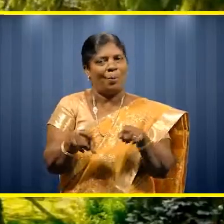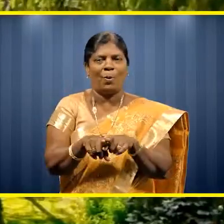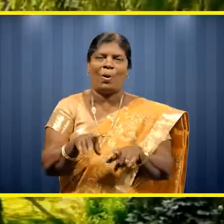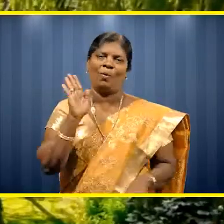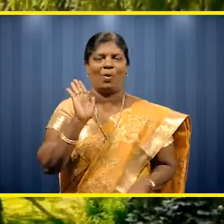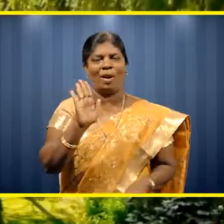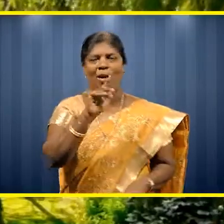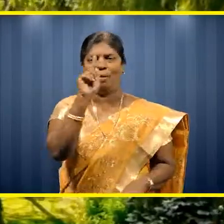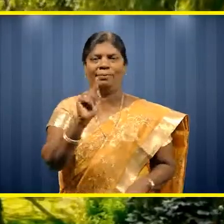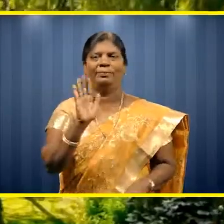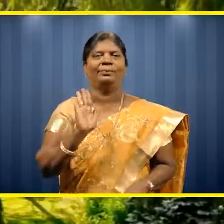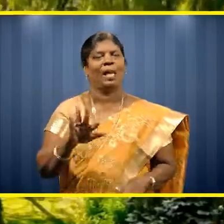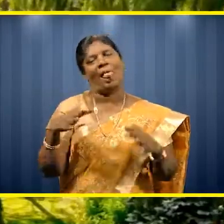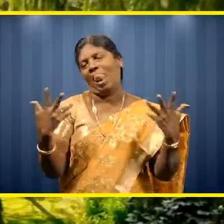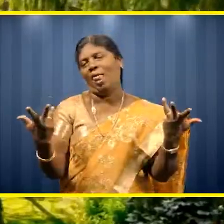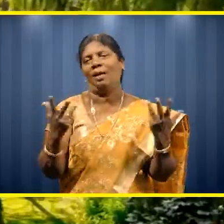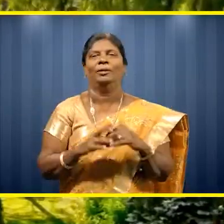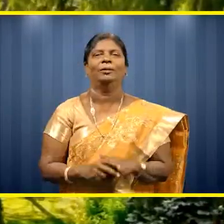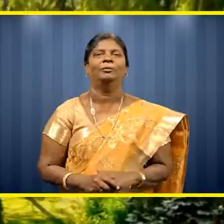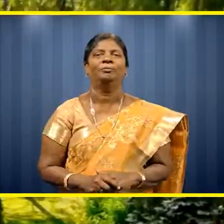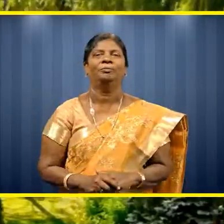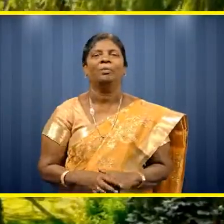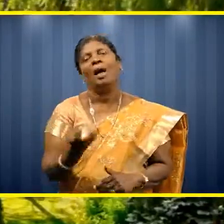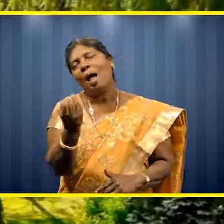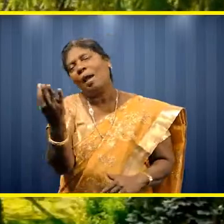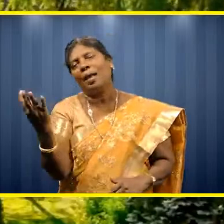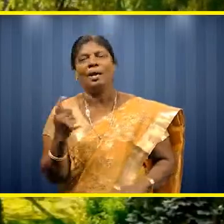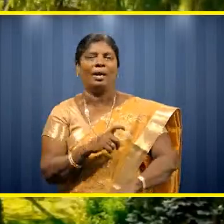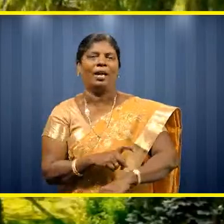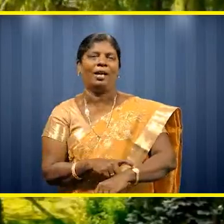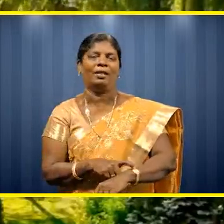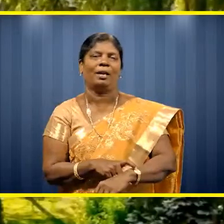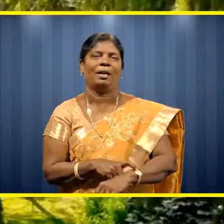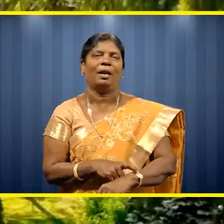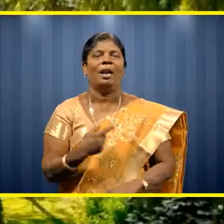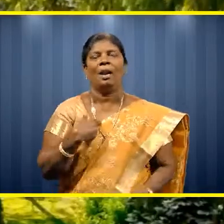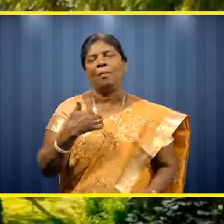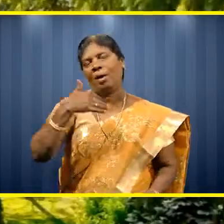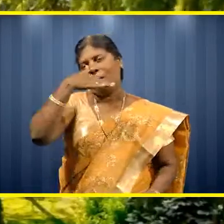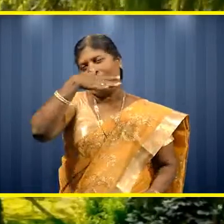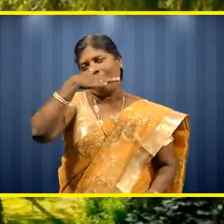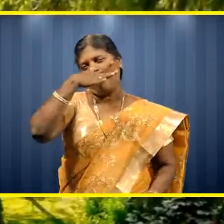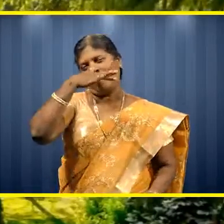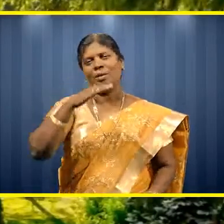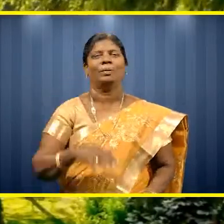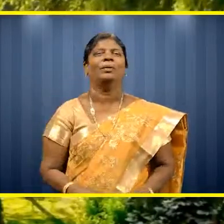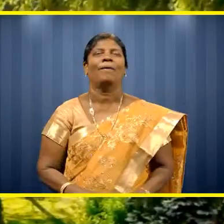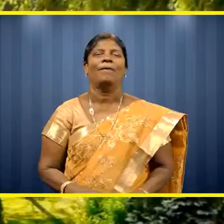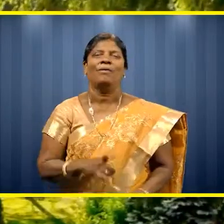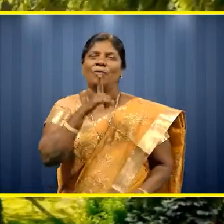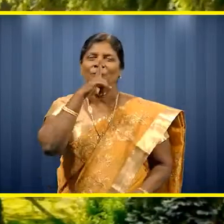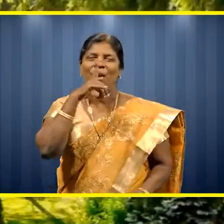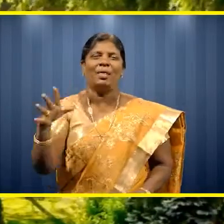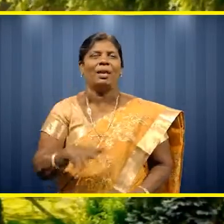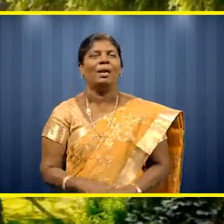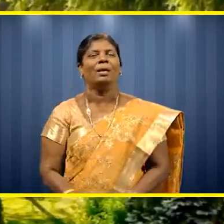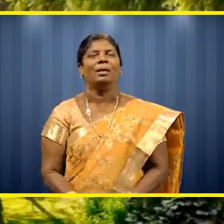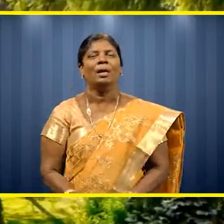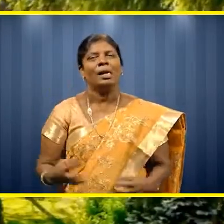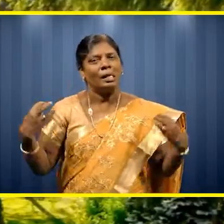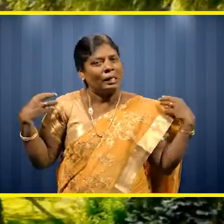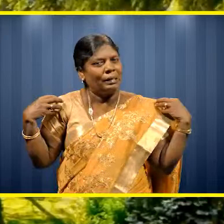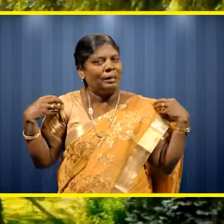அப்படி அமைகிறதா? இல்லை. பல நேரங்களிலே நாம் ஏமாற்றங்களையும்